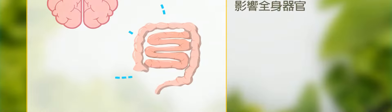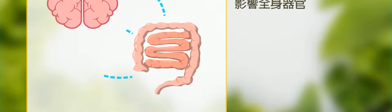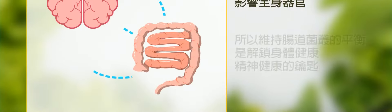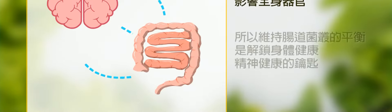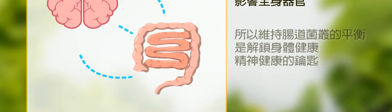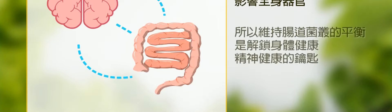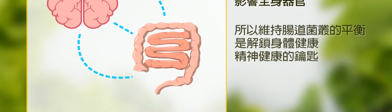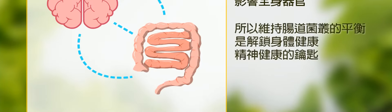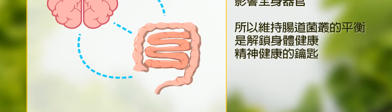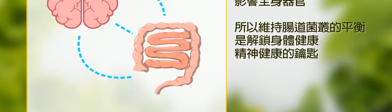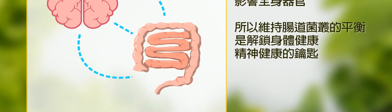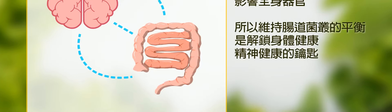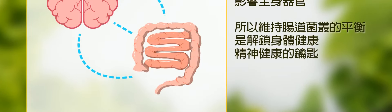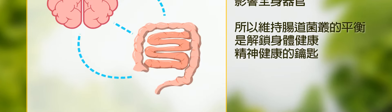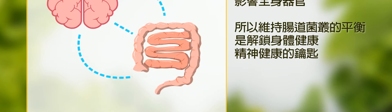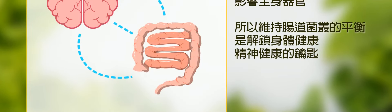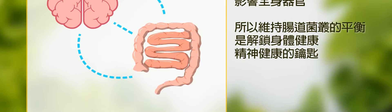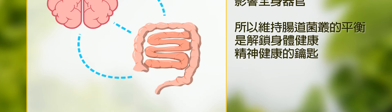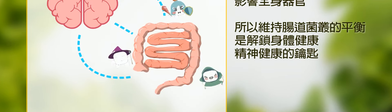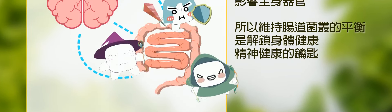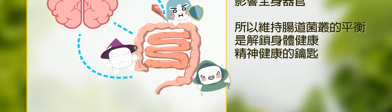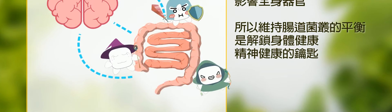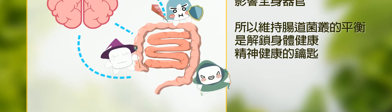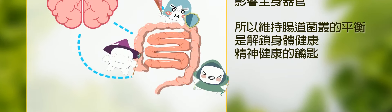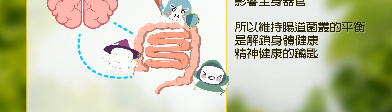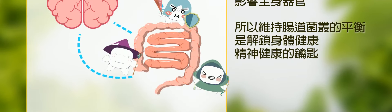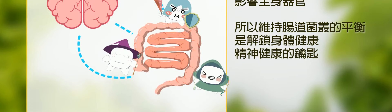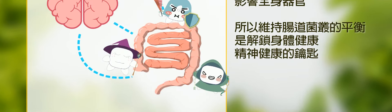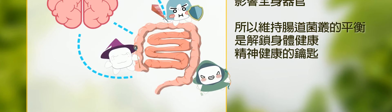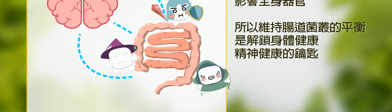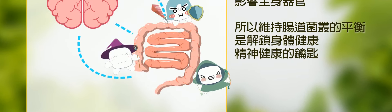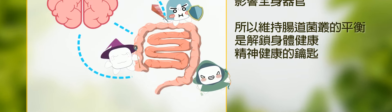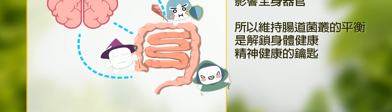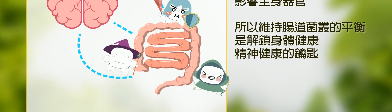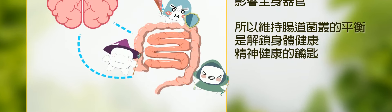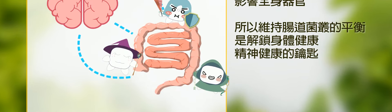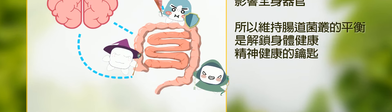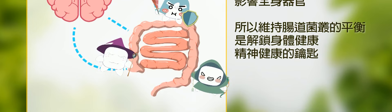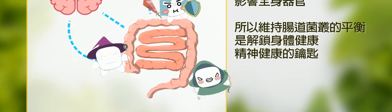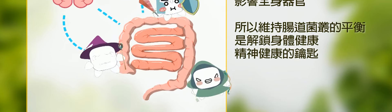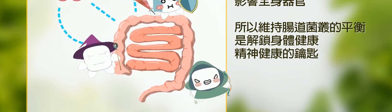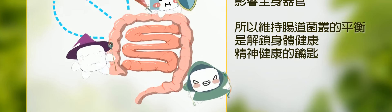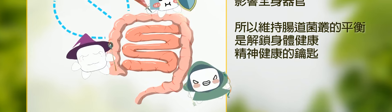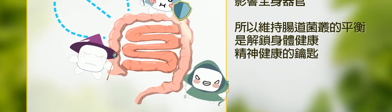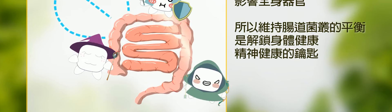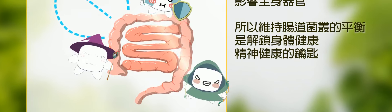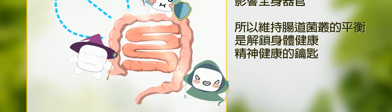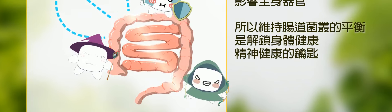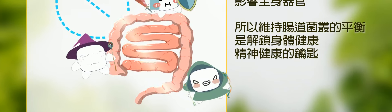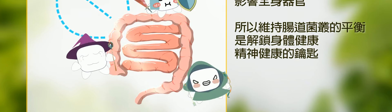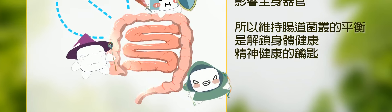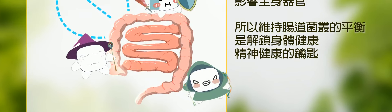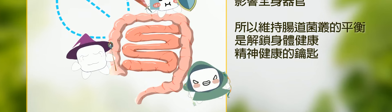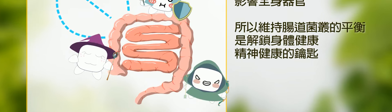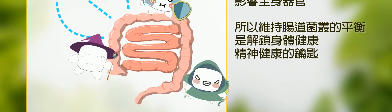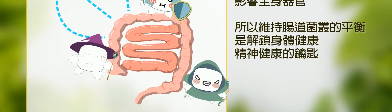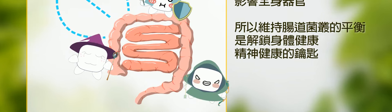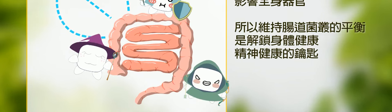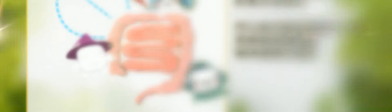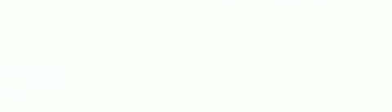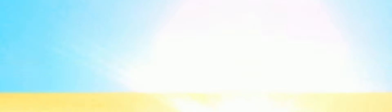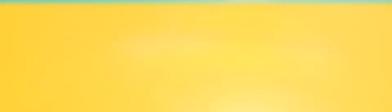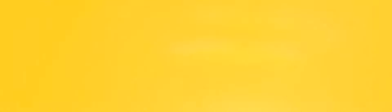过肠脑轴影响全身器官，所以维持肠道菌丛的平衡是解锁身体健康、精神健康的钥